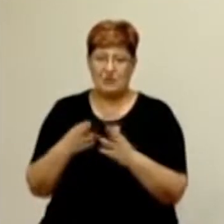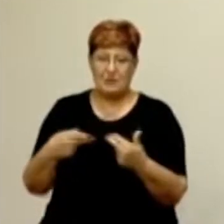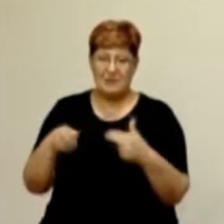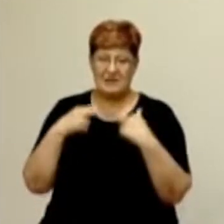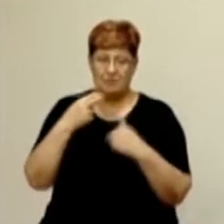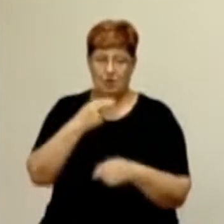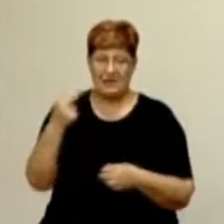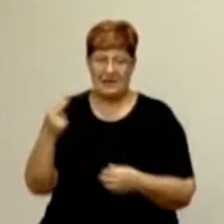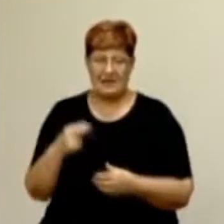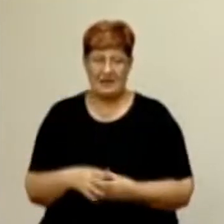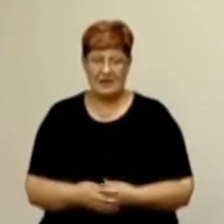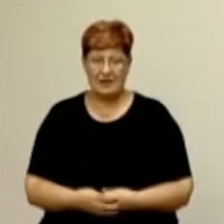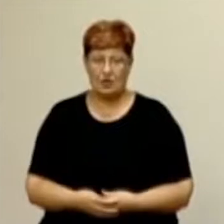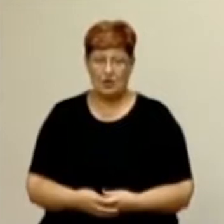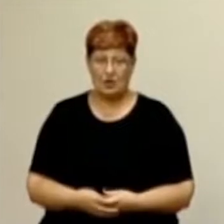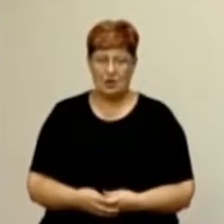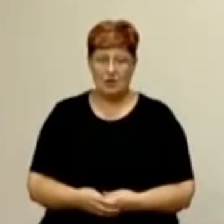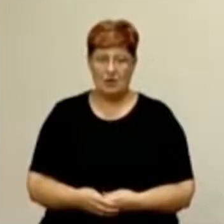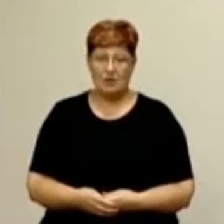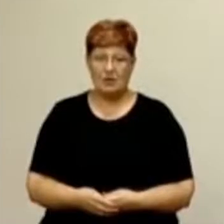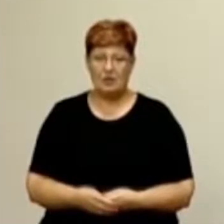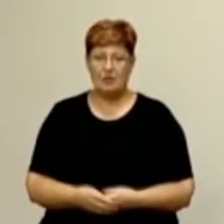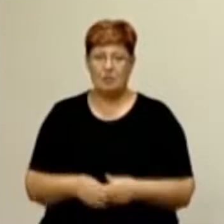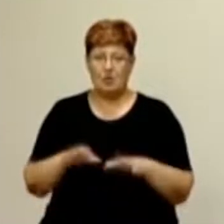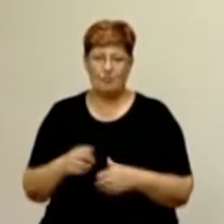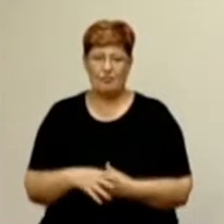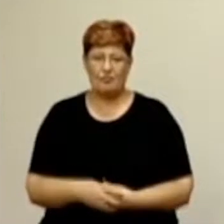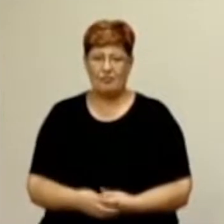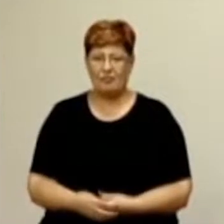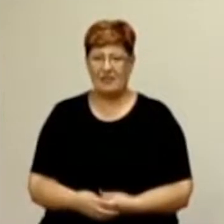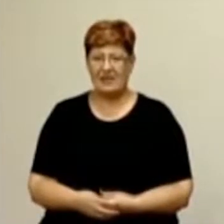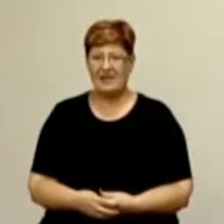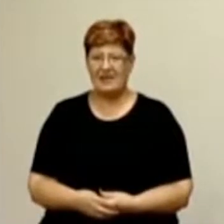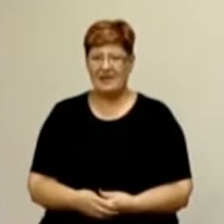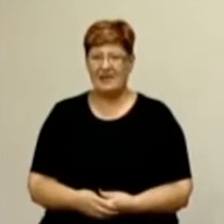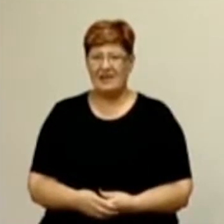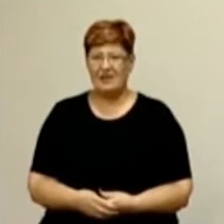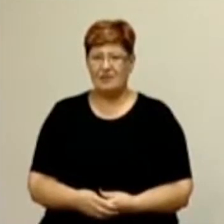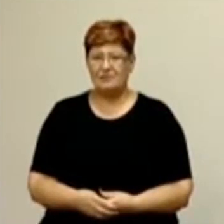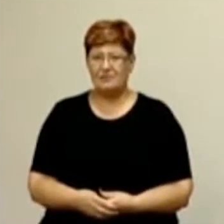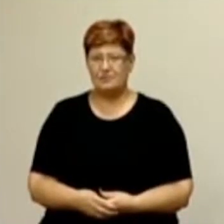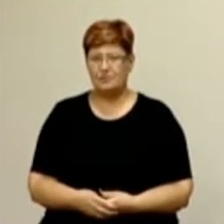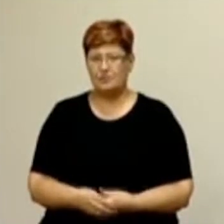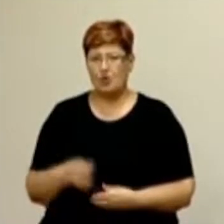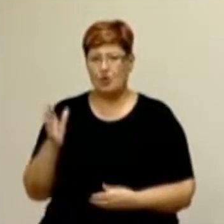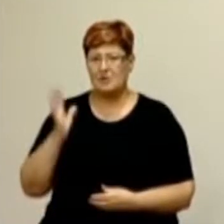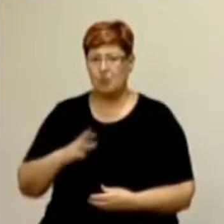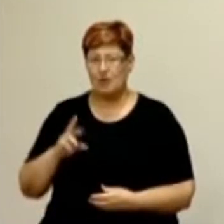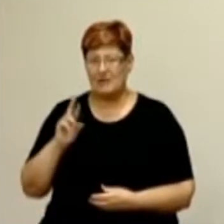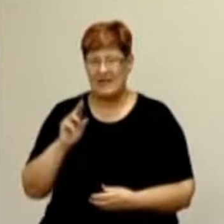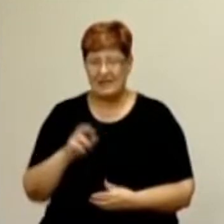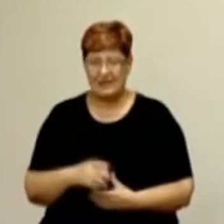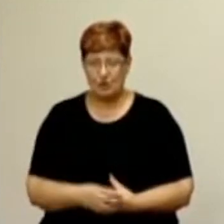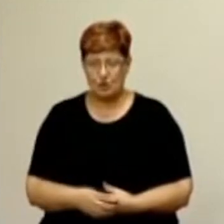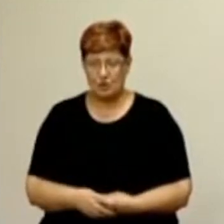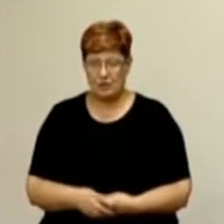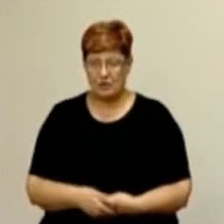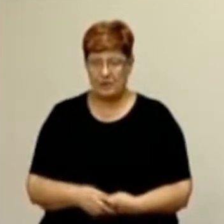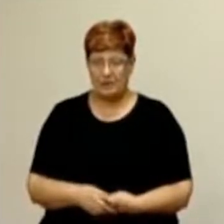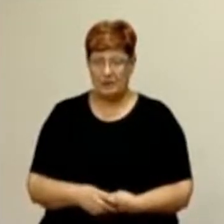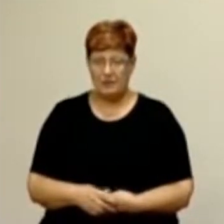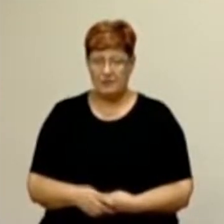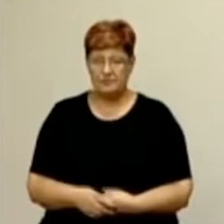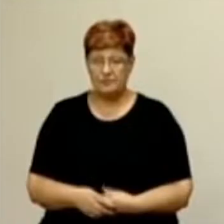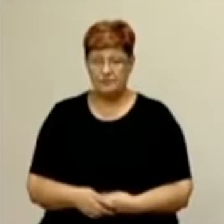temu. Da vas tržiti žele da preuzmu našu televiziju. Gospodine Šta se sa vama dešava? Gospodine Radiću, molio bih vas da